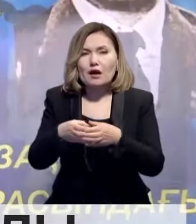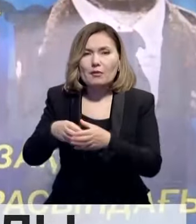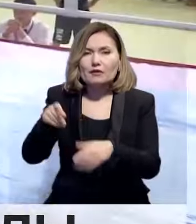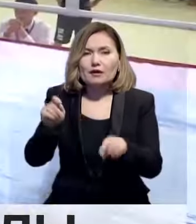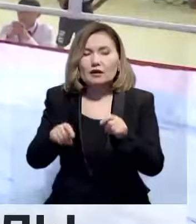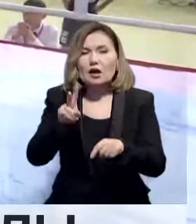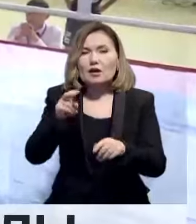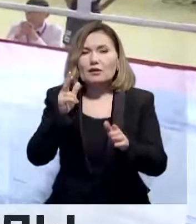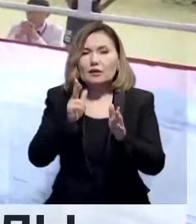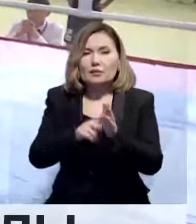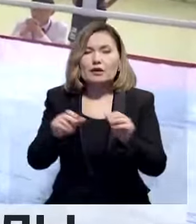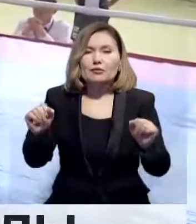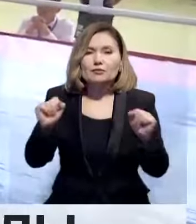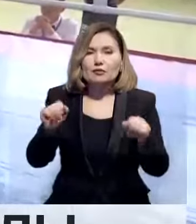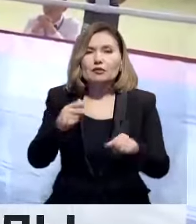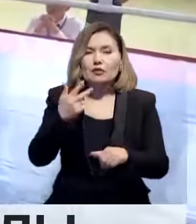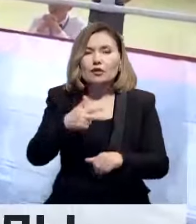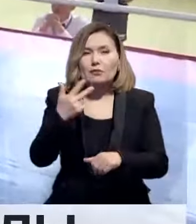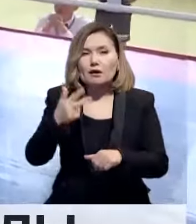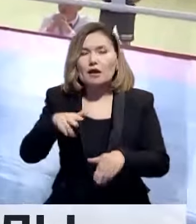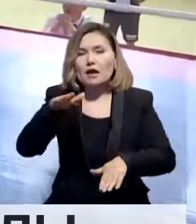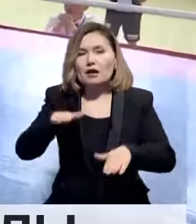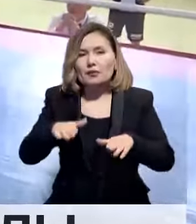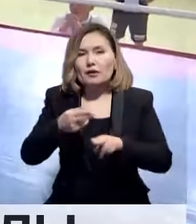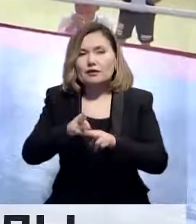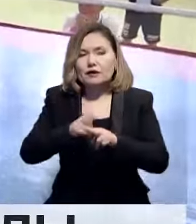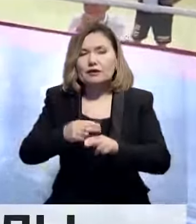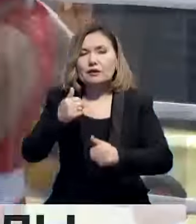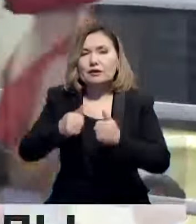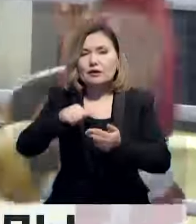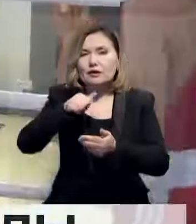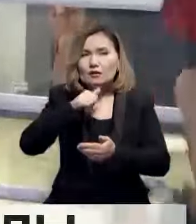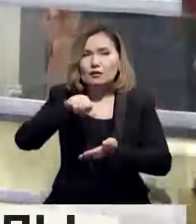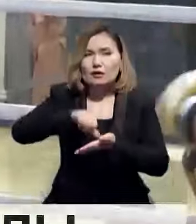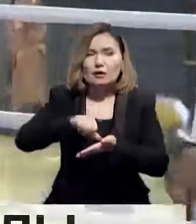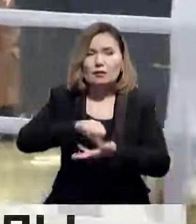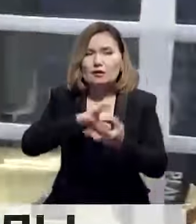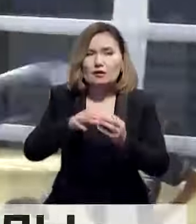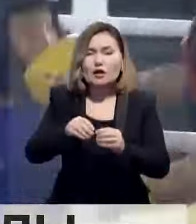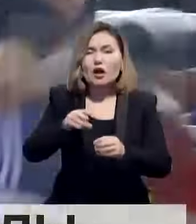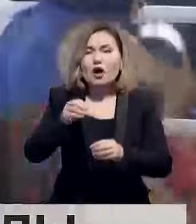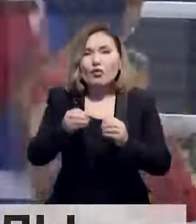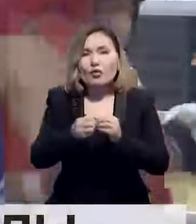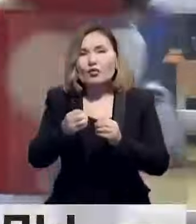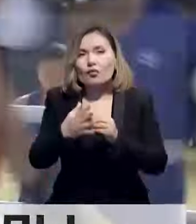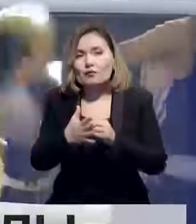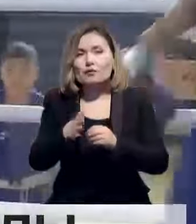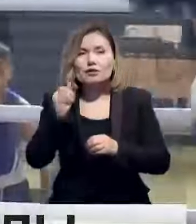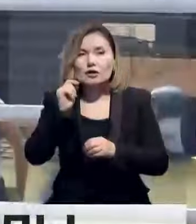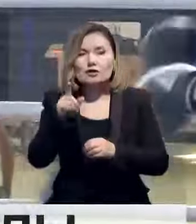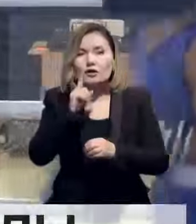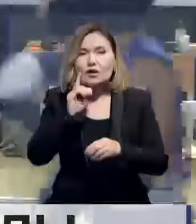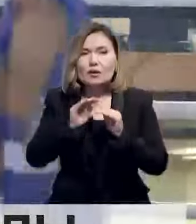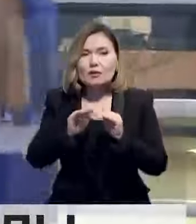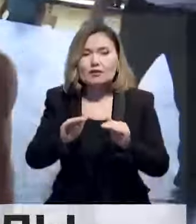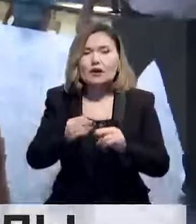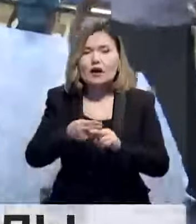келген, 280 спортшы 33 салмақ дәрежесі бойынша сынға түседі. Олардың бәрі 10-15 жас арасындағы